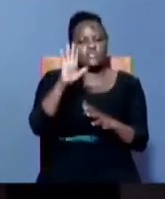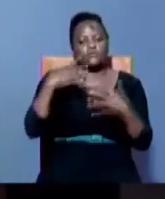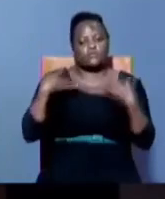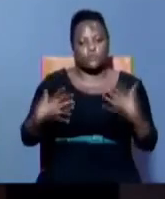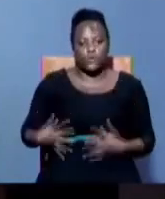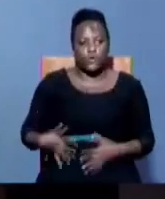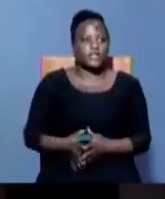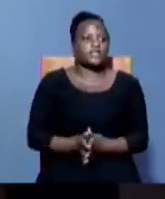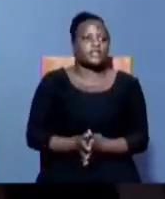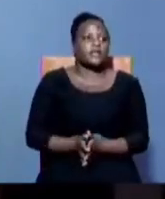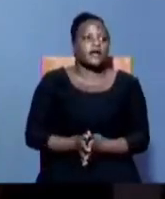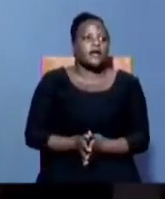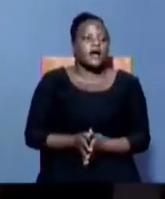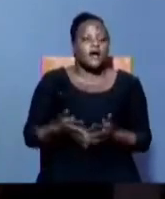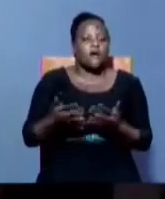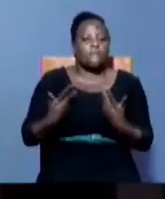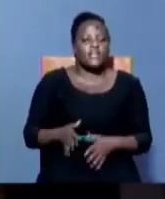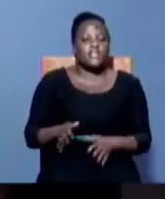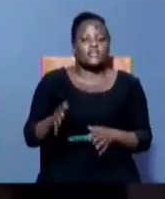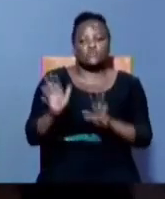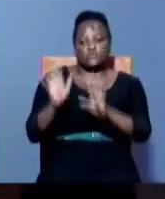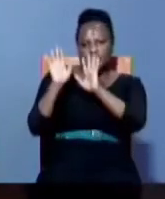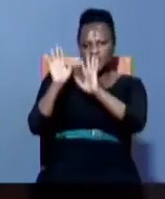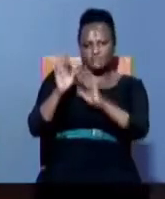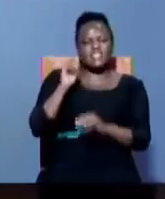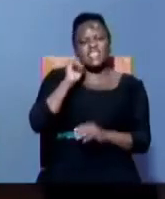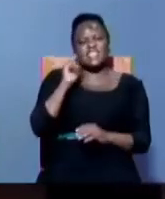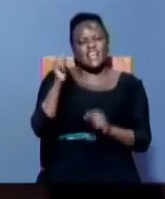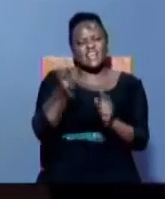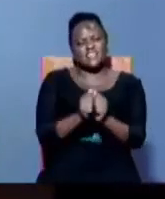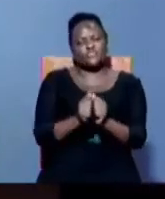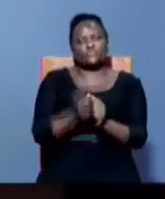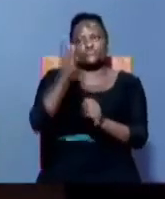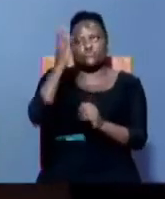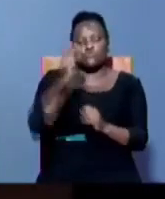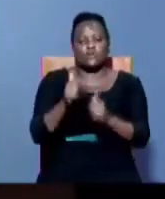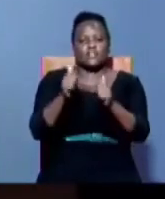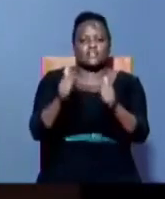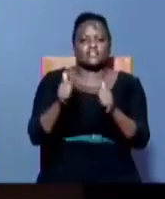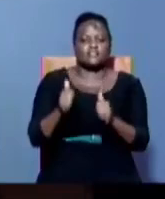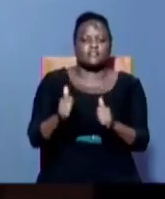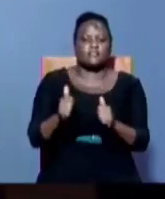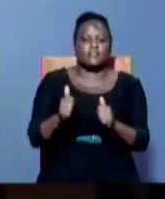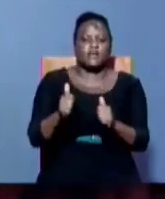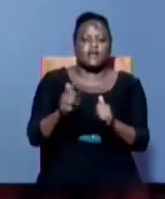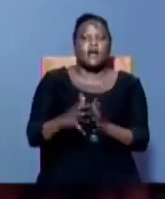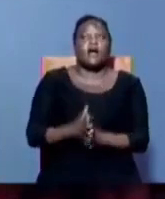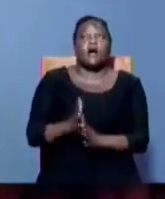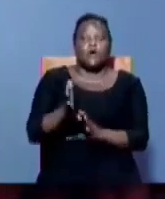kimwili, hawataka kusalimisha kila kitu. Mungu anawatazamia wasalimishe.